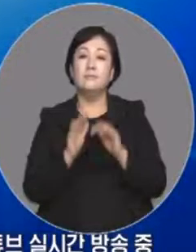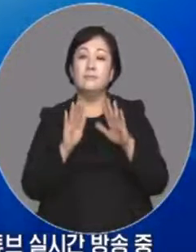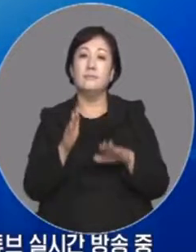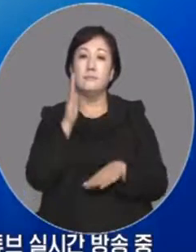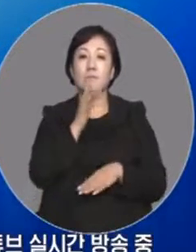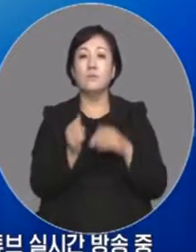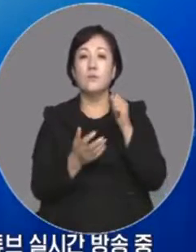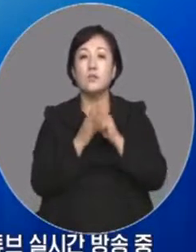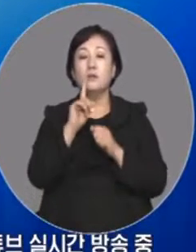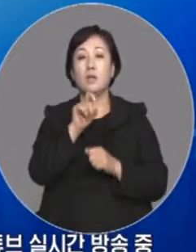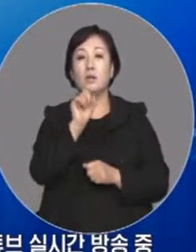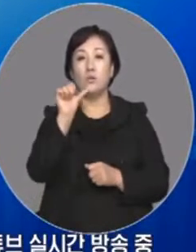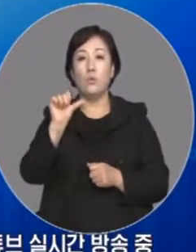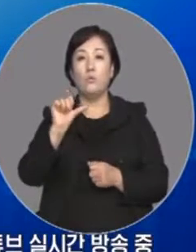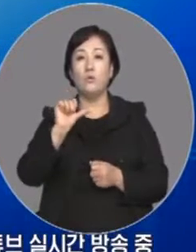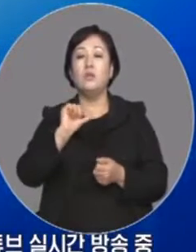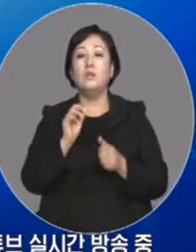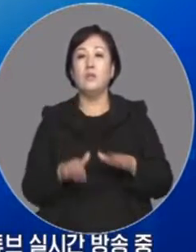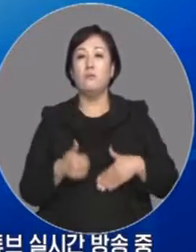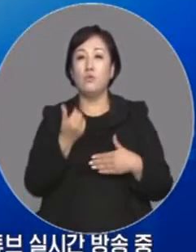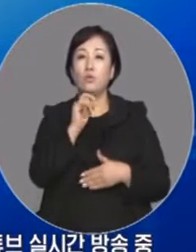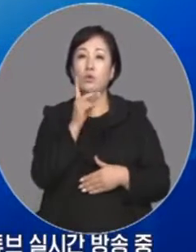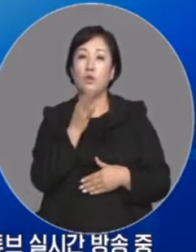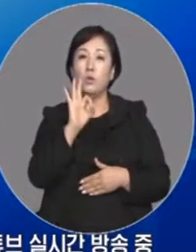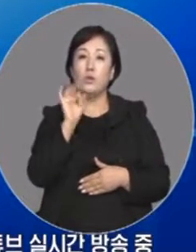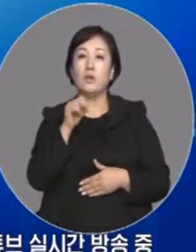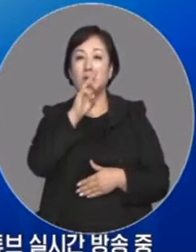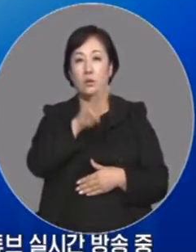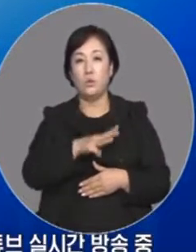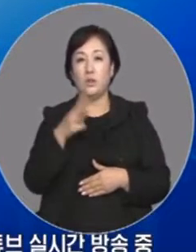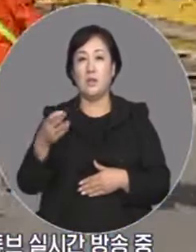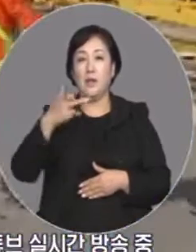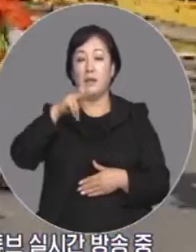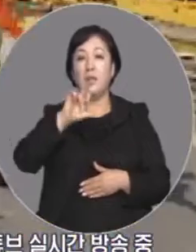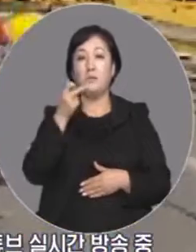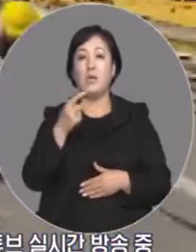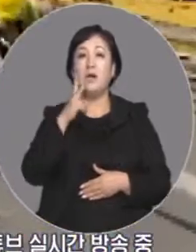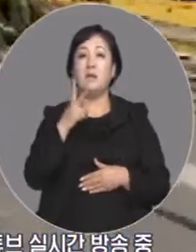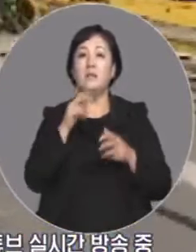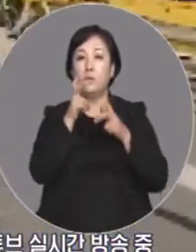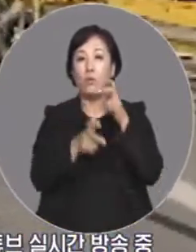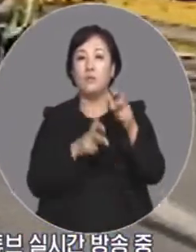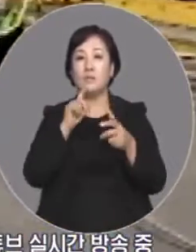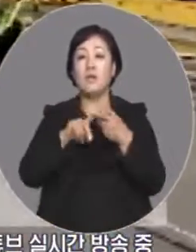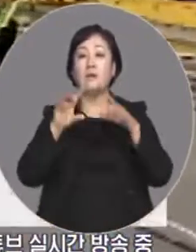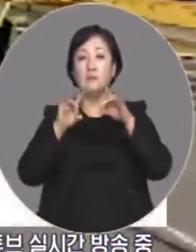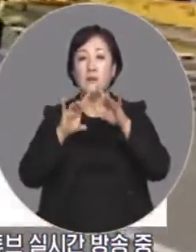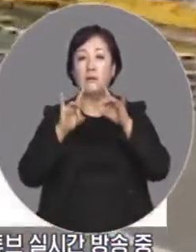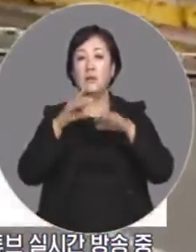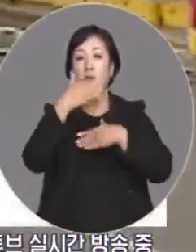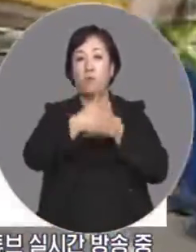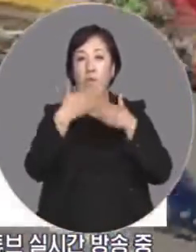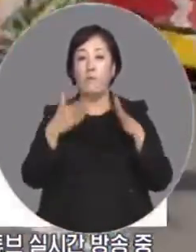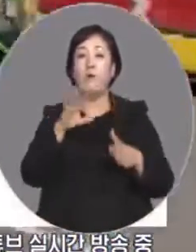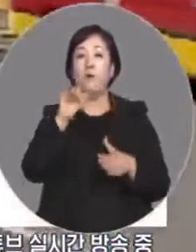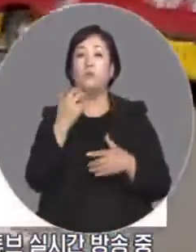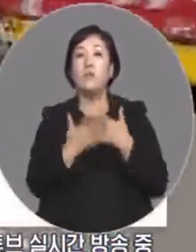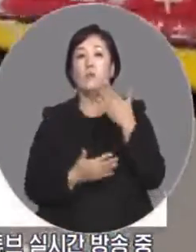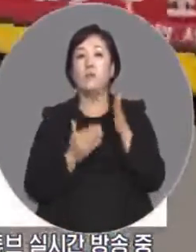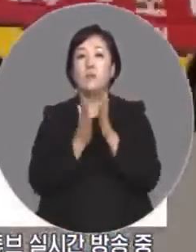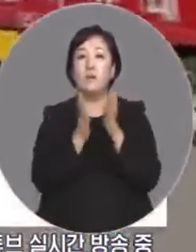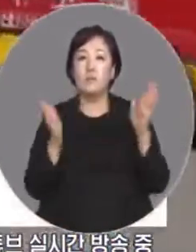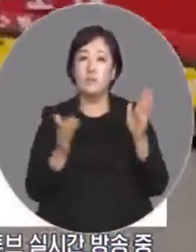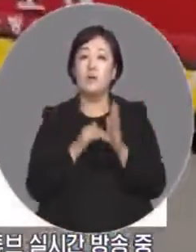오늘 오전 11시 5분쯤 남구 용현동 롯데케미칼 2 공장 전기 펌프실에서 불이 나 30분 만에